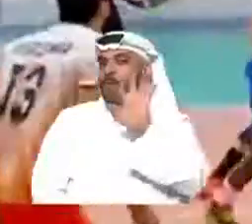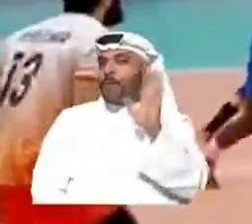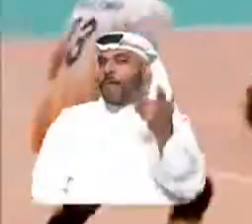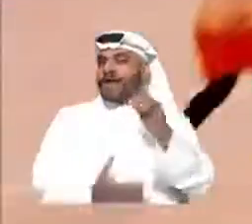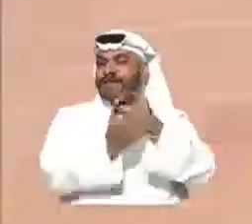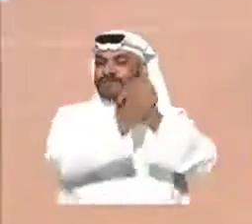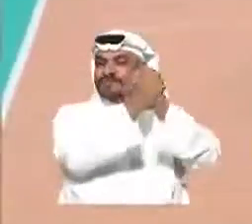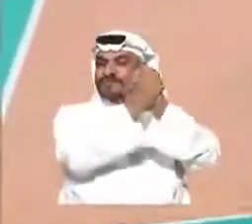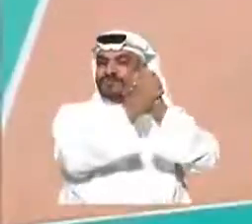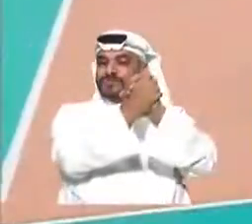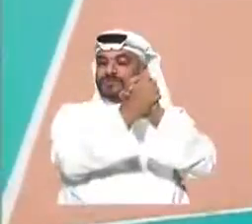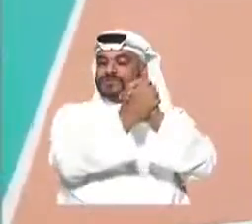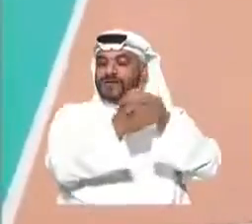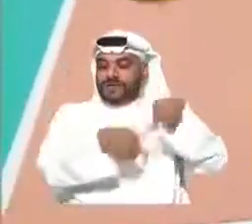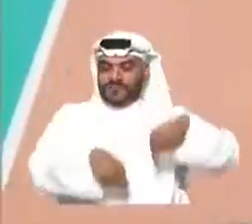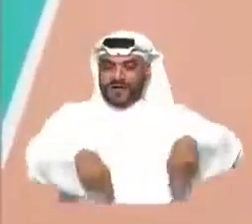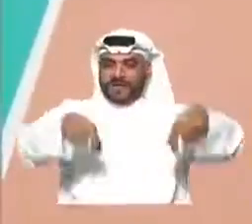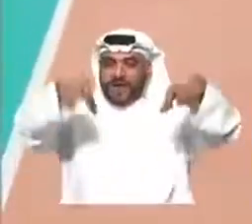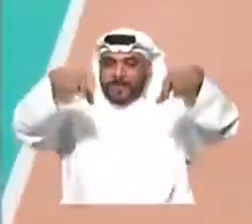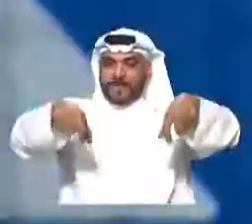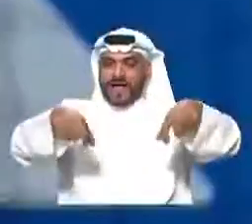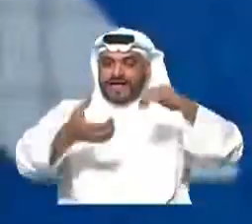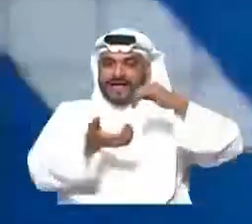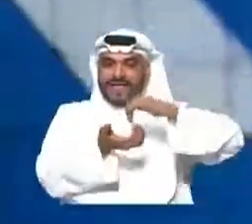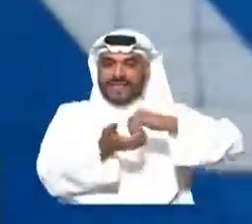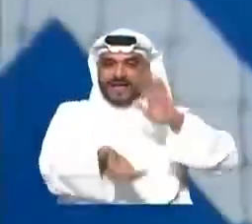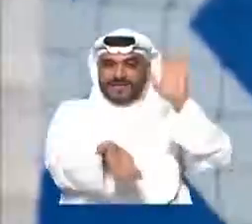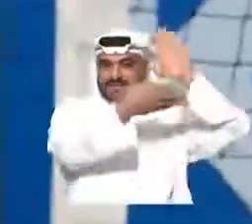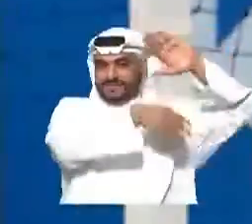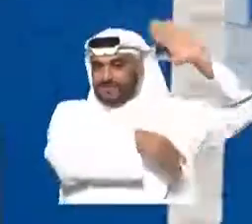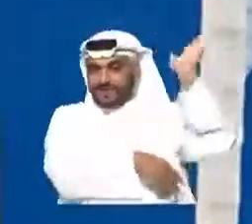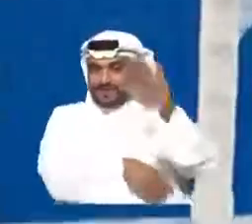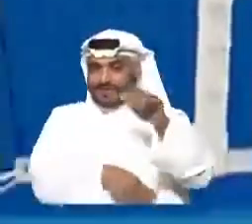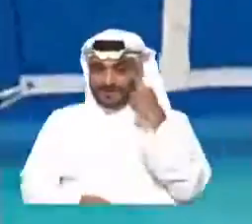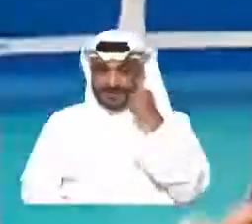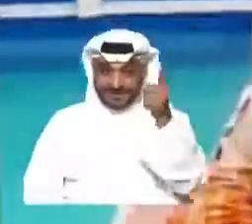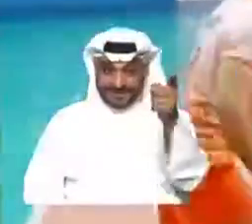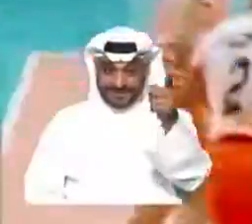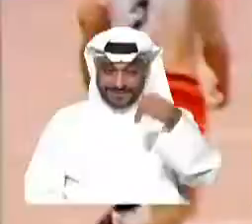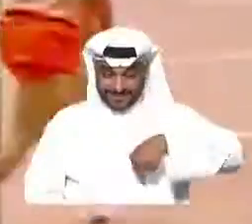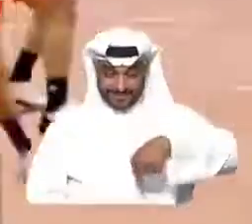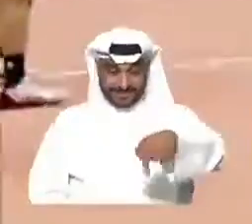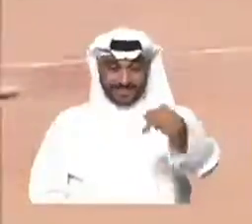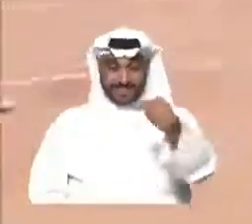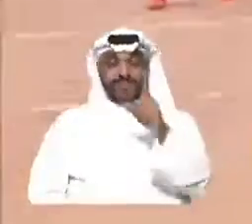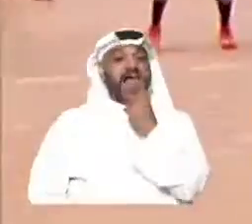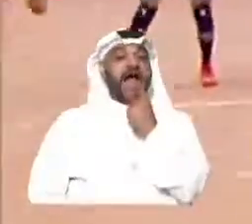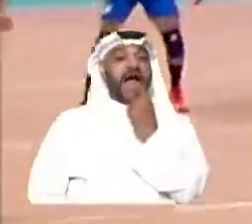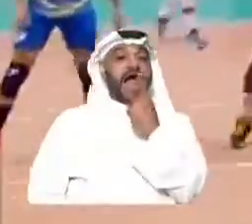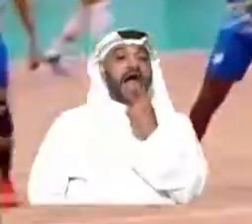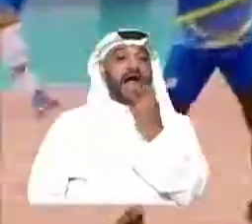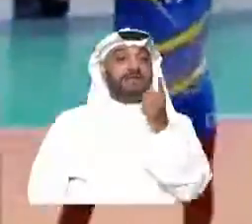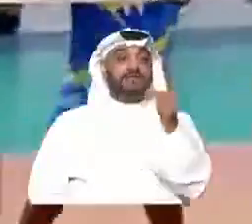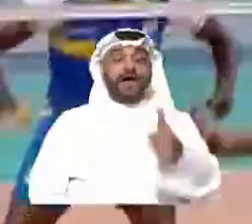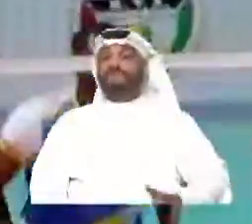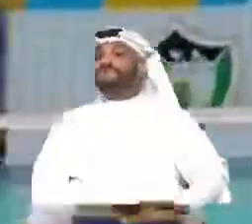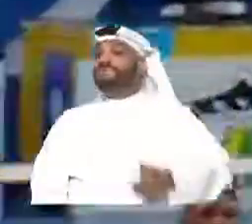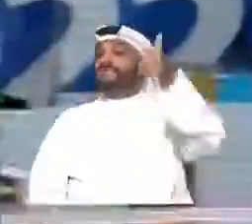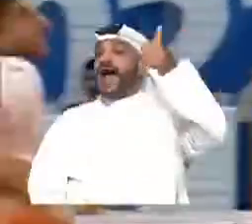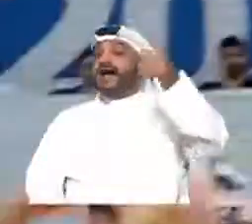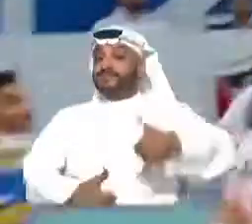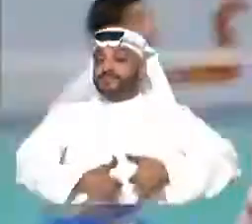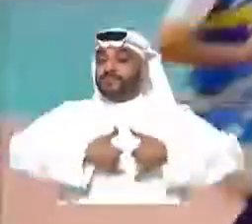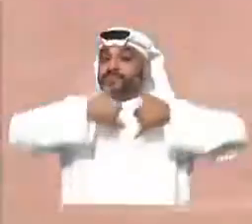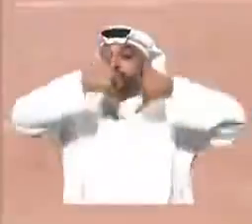الطائرة بمجمع الشيخ سعد العبدالله للصالة المغطى. يذكر أن القادسية حاز على لقب البطولة